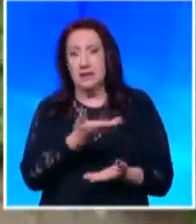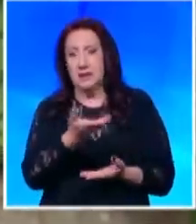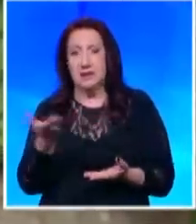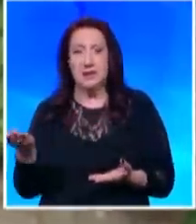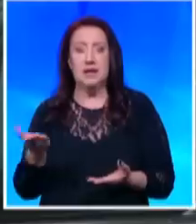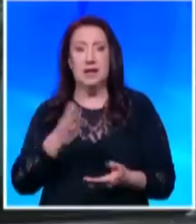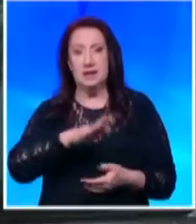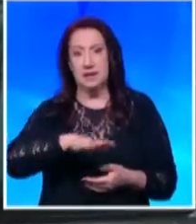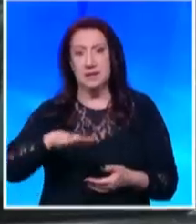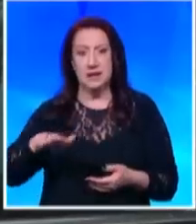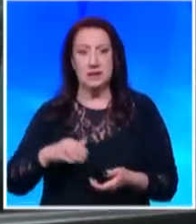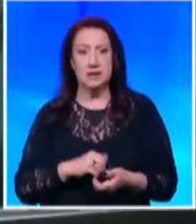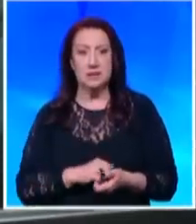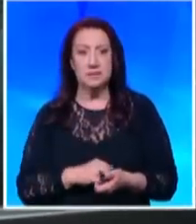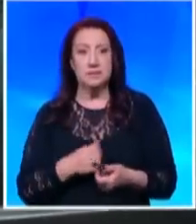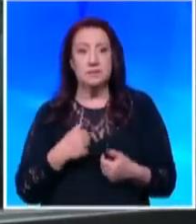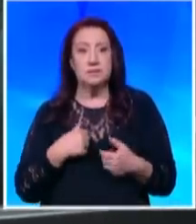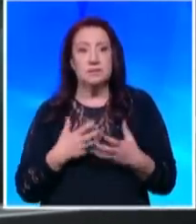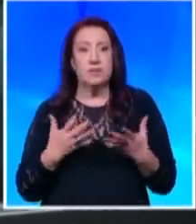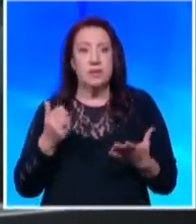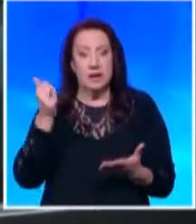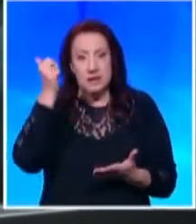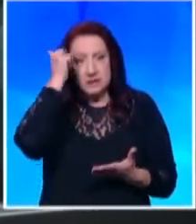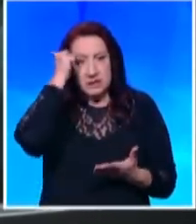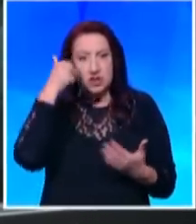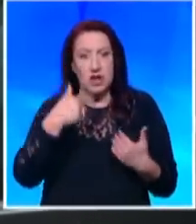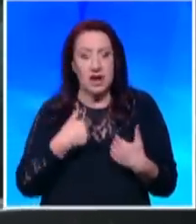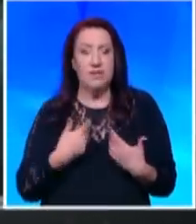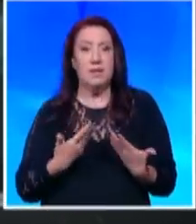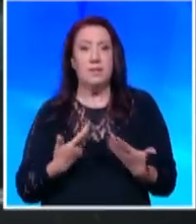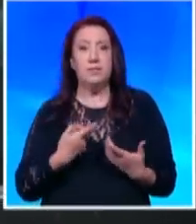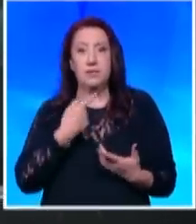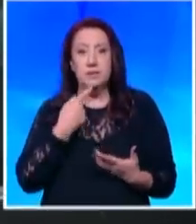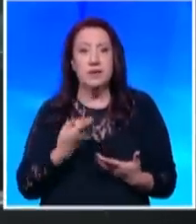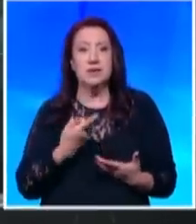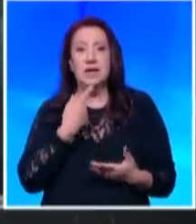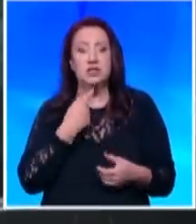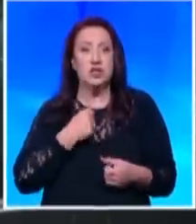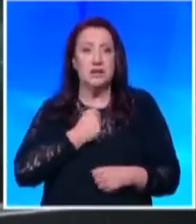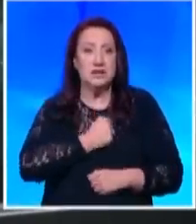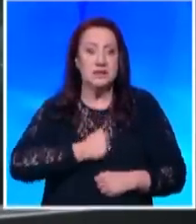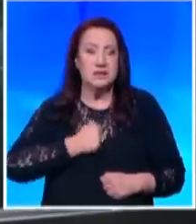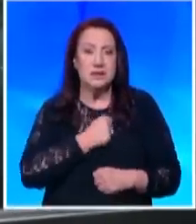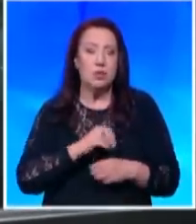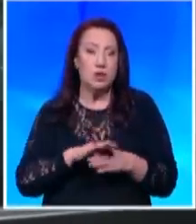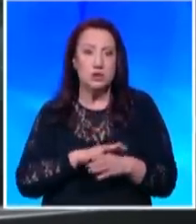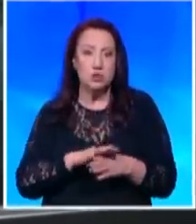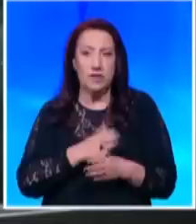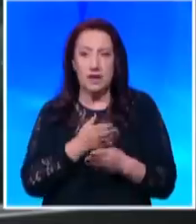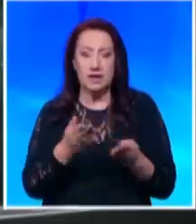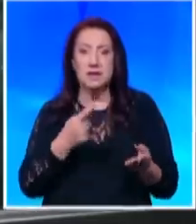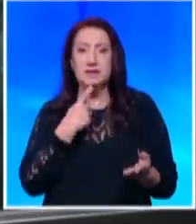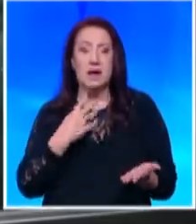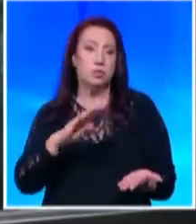тримата. Аз също съжалявам, искам да изкажа съболезнования. Най-искрени за